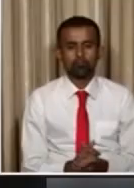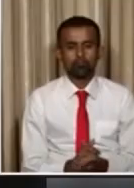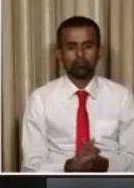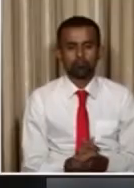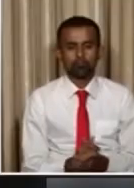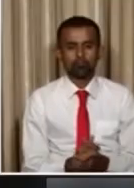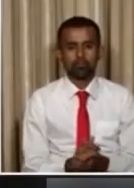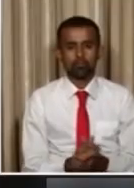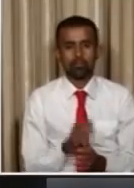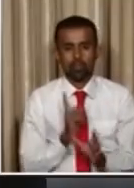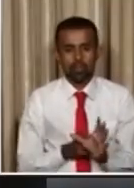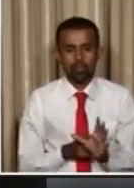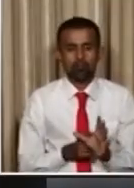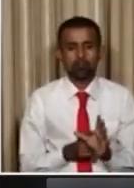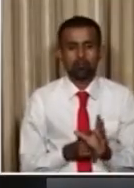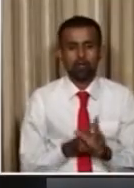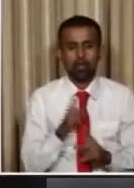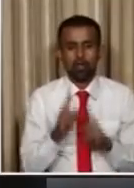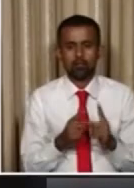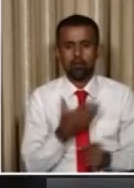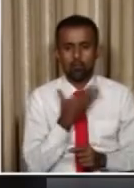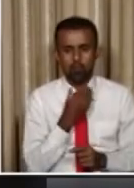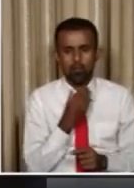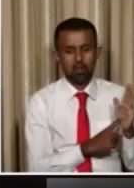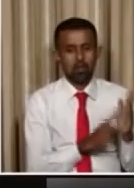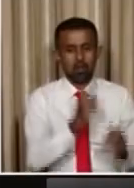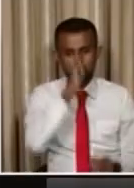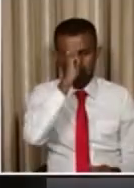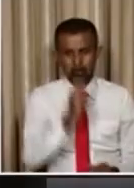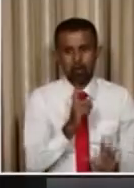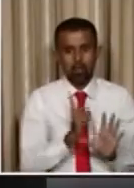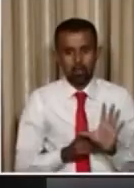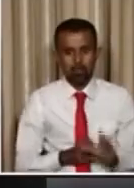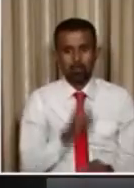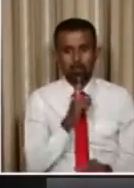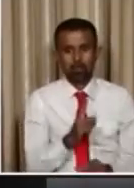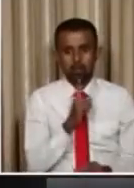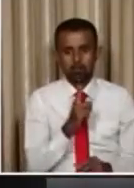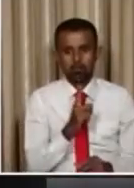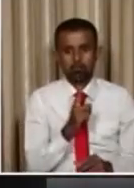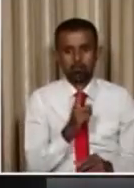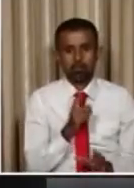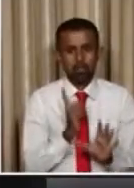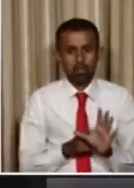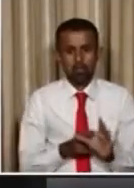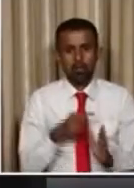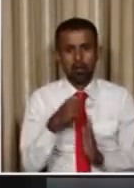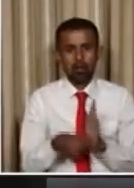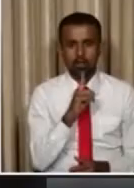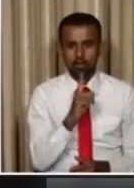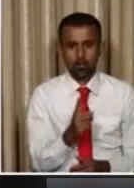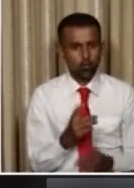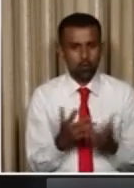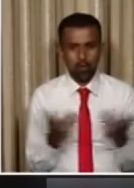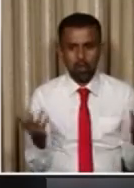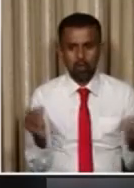මේ හැමදාම කතාව මිසක් මේ බොරුවනේ හැමදාම ඕගොල්ලෝ කරන්නේ. හැමදාම කියන්න ඕනේ මේ කතාව නැත්තම් හැමදාම රටට පට්ටපල් බොරු